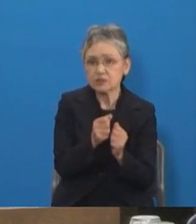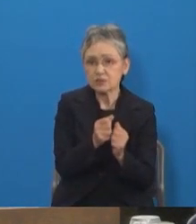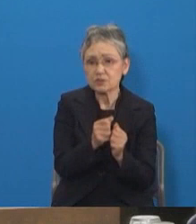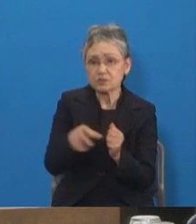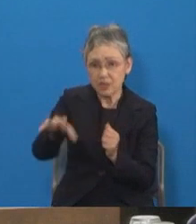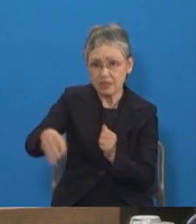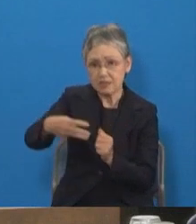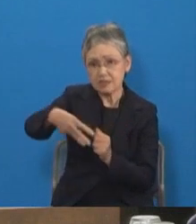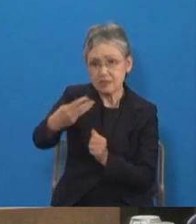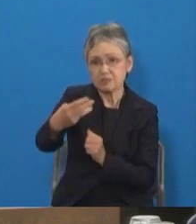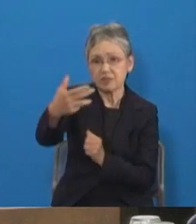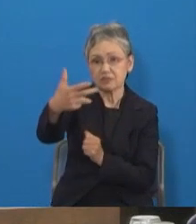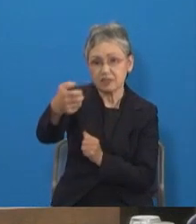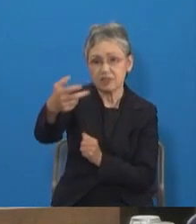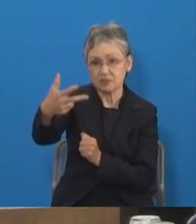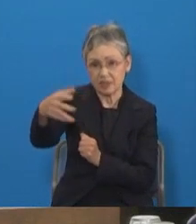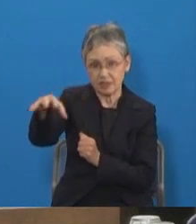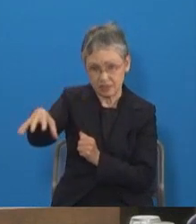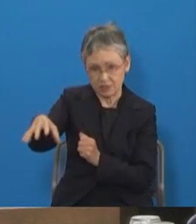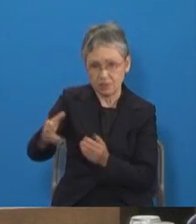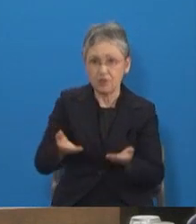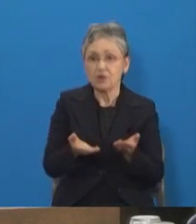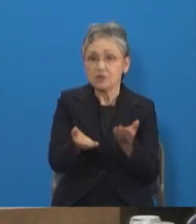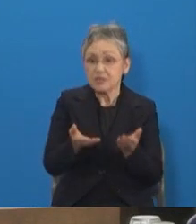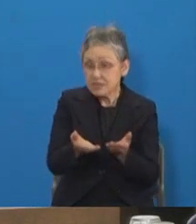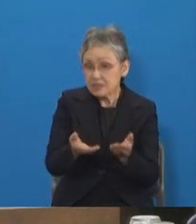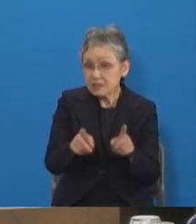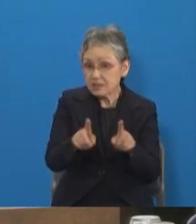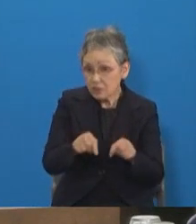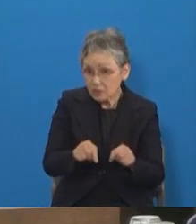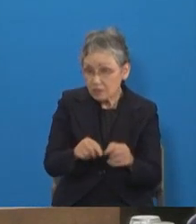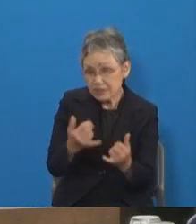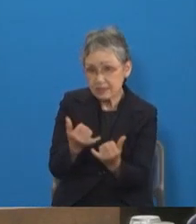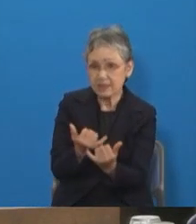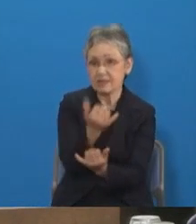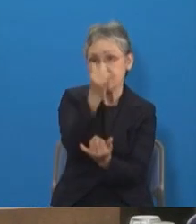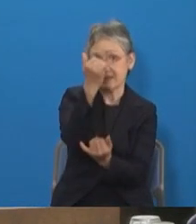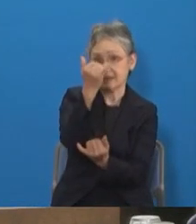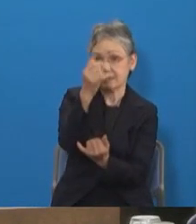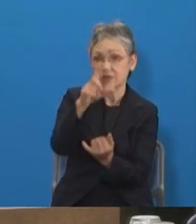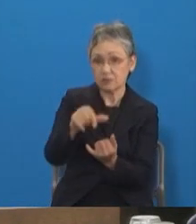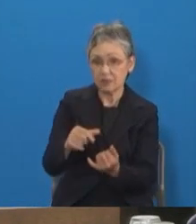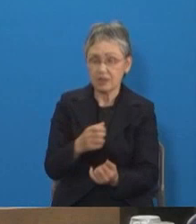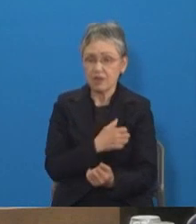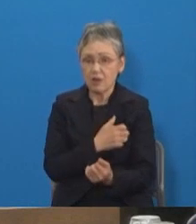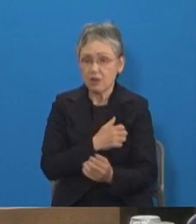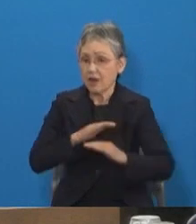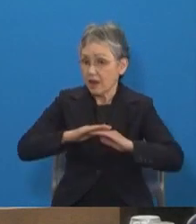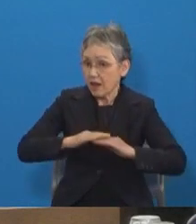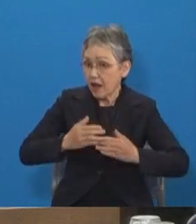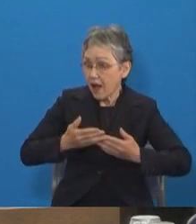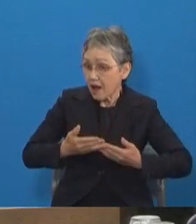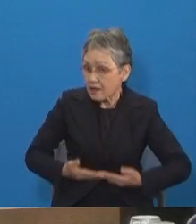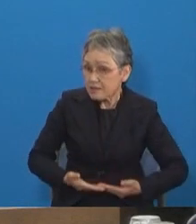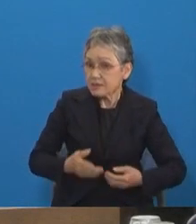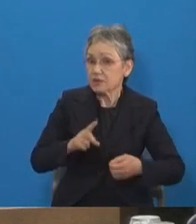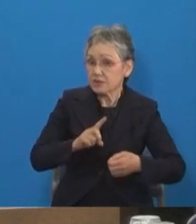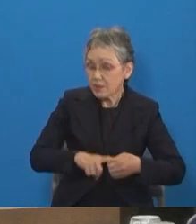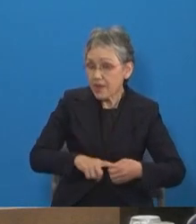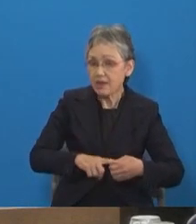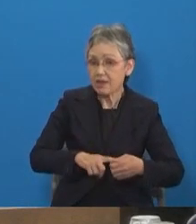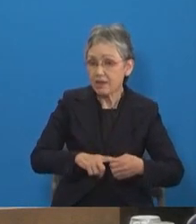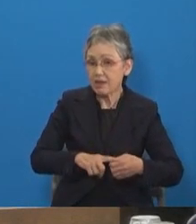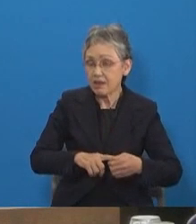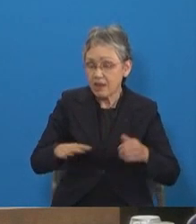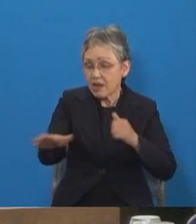377箇所、地震に伴う大規模火災時の際、生命の安全を確保するための